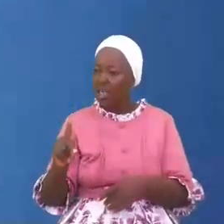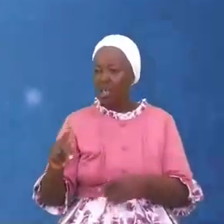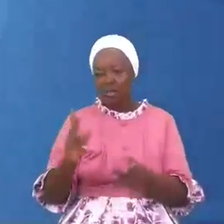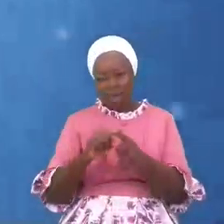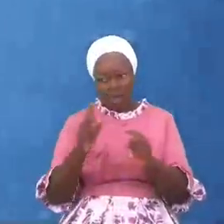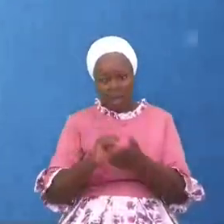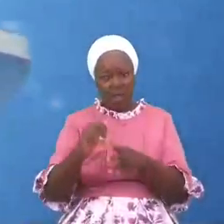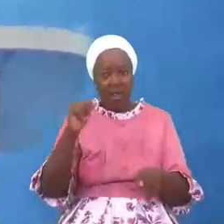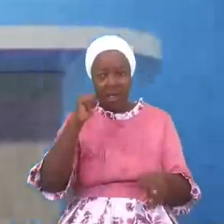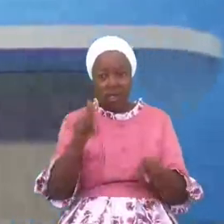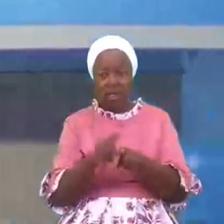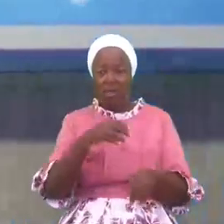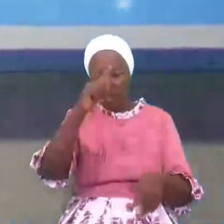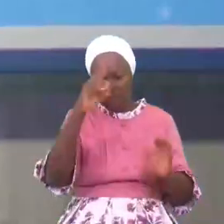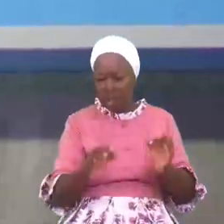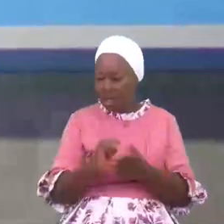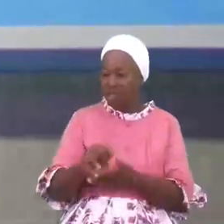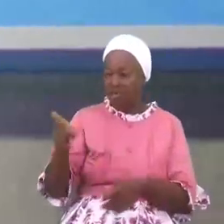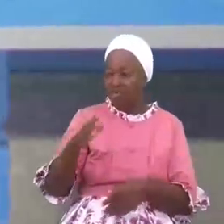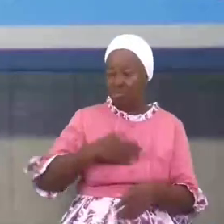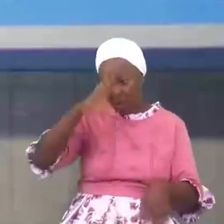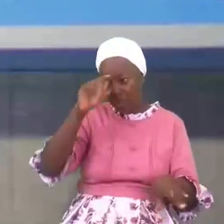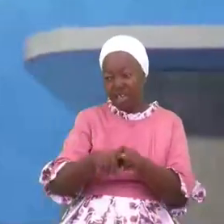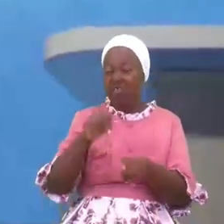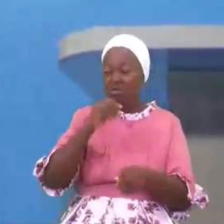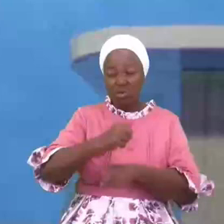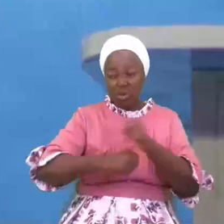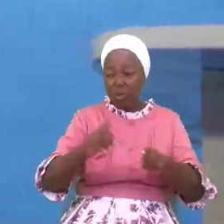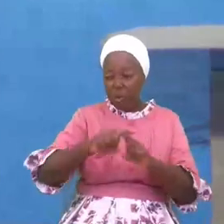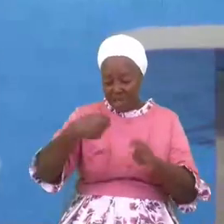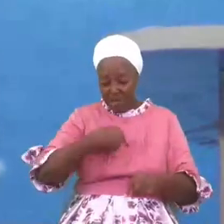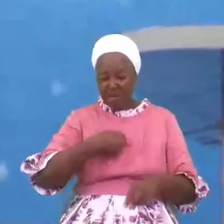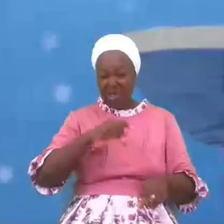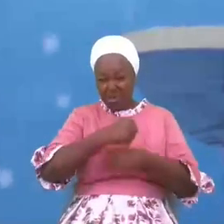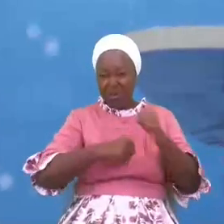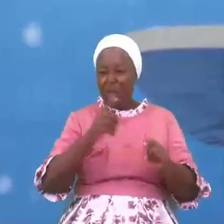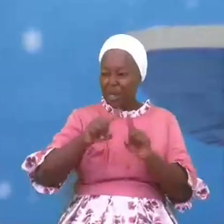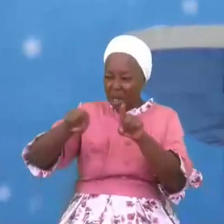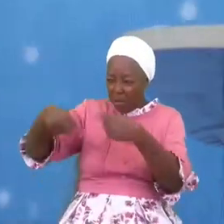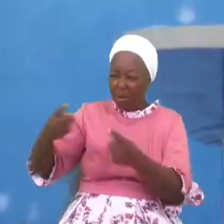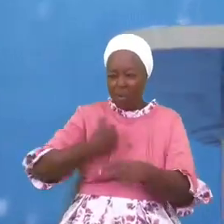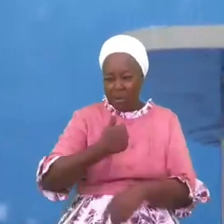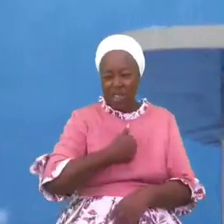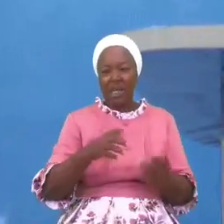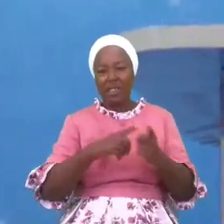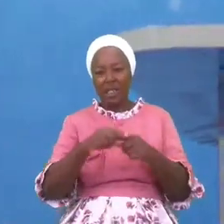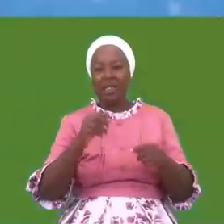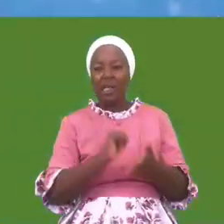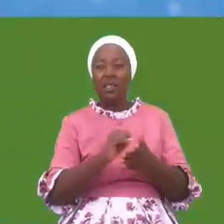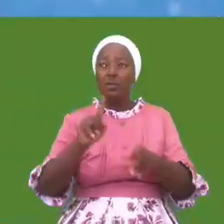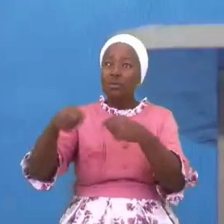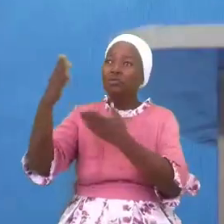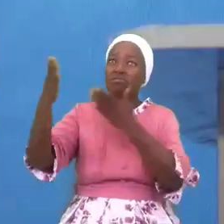qui souffre, c'est moi qui meurs. Et j'ai cherché la solution par-ci, par-là, la solution là-bas. Mais il n'y a pas